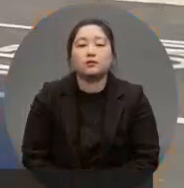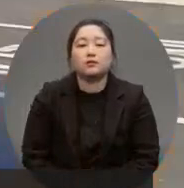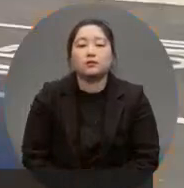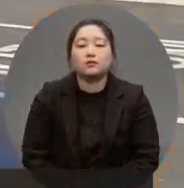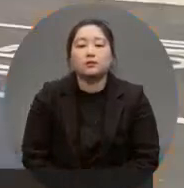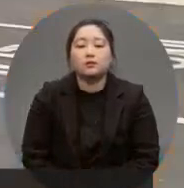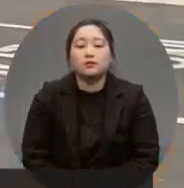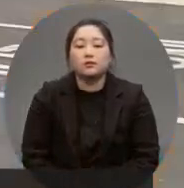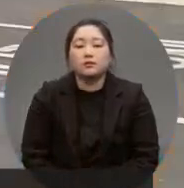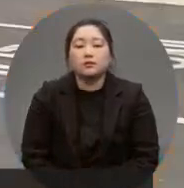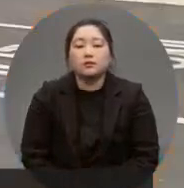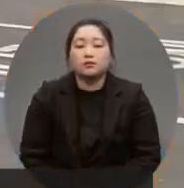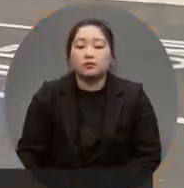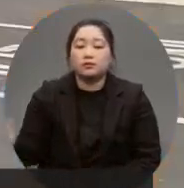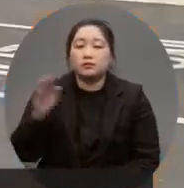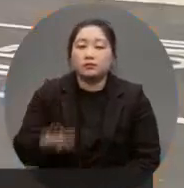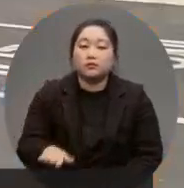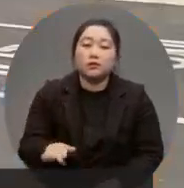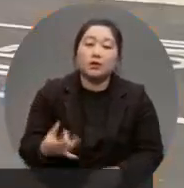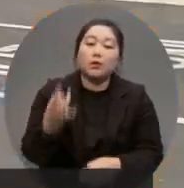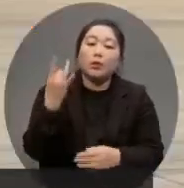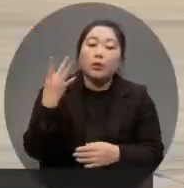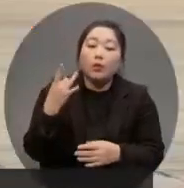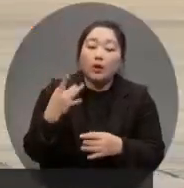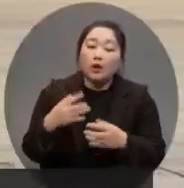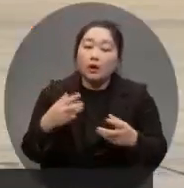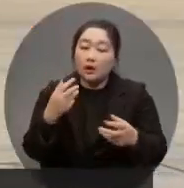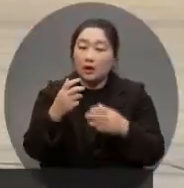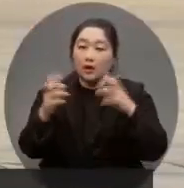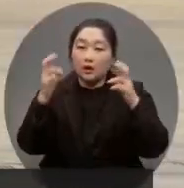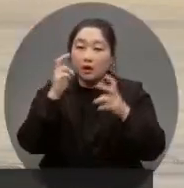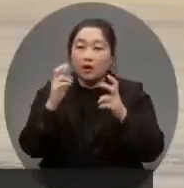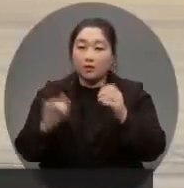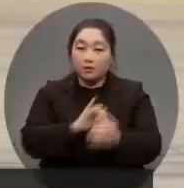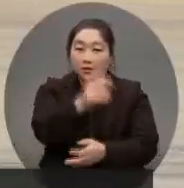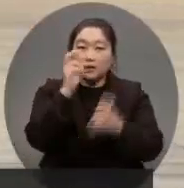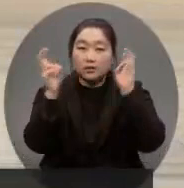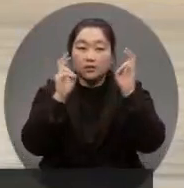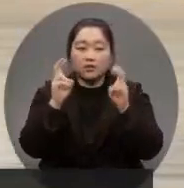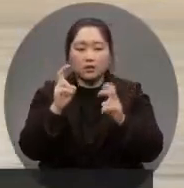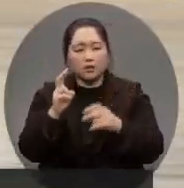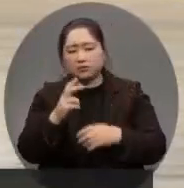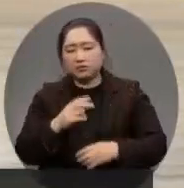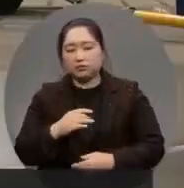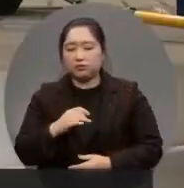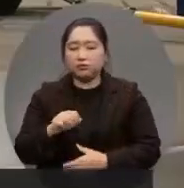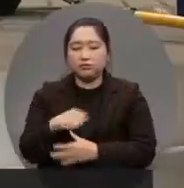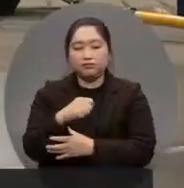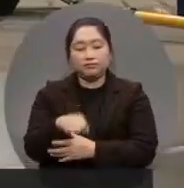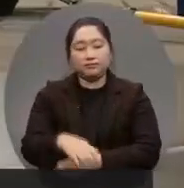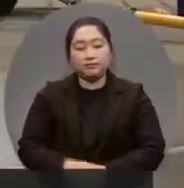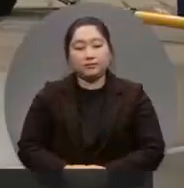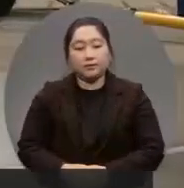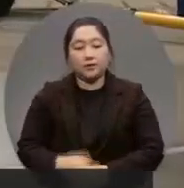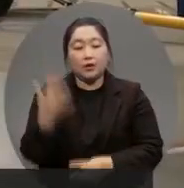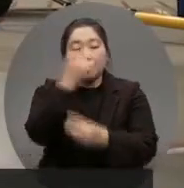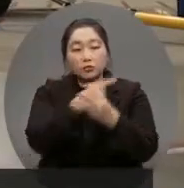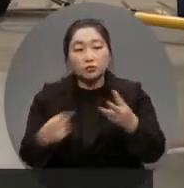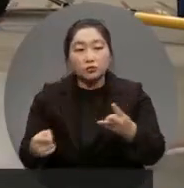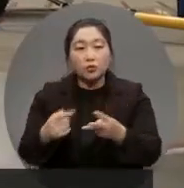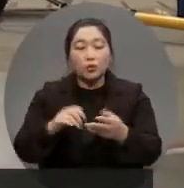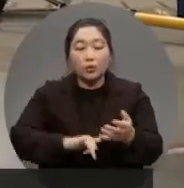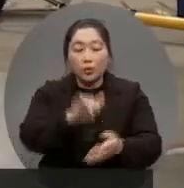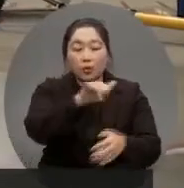때문에. 하지만 기존 항공사들은 달갑지 않게 생각하고 있습니다. 청주공항은 항공기를 세워둘 주기장은